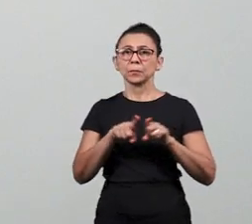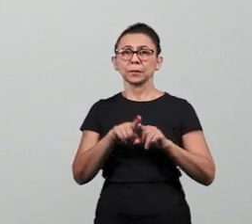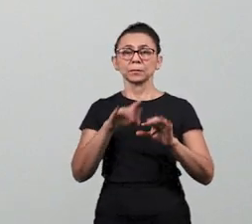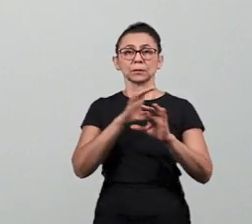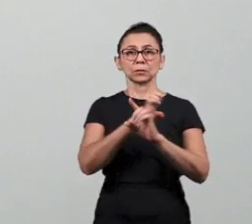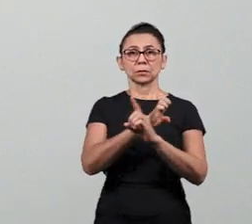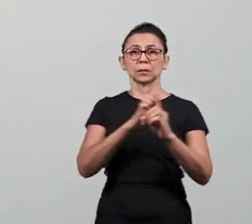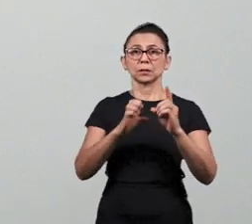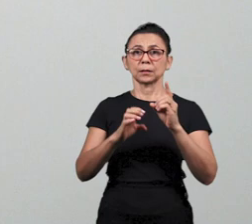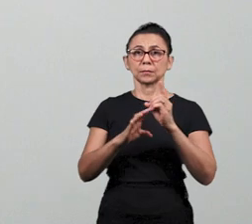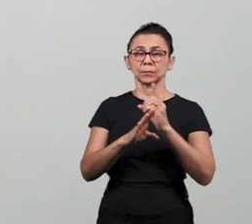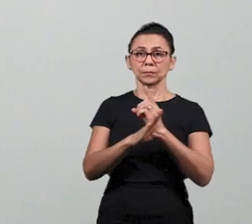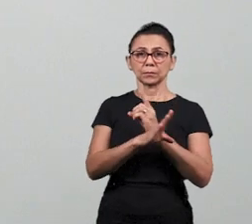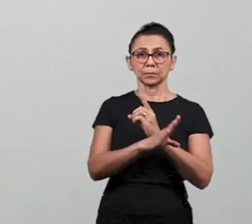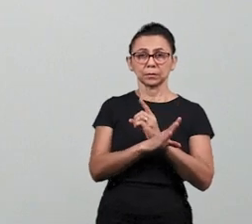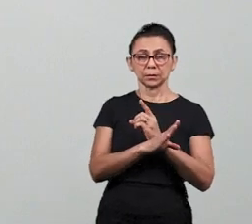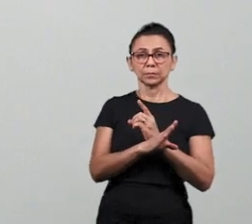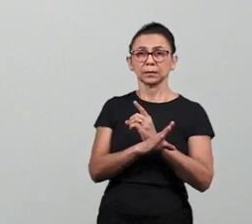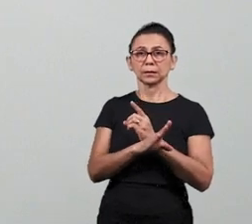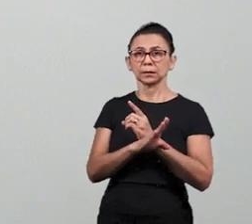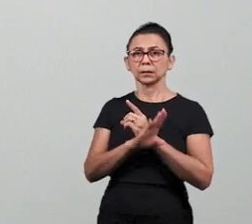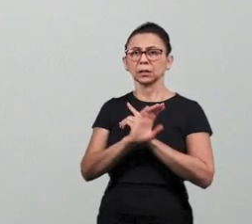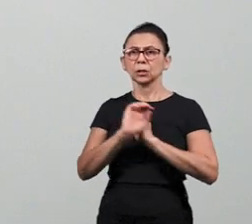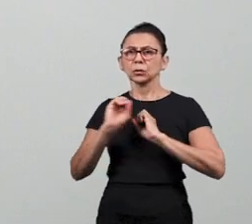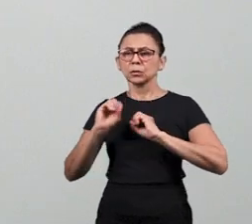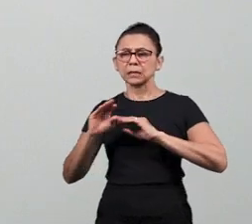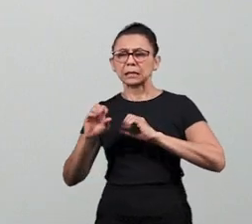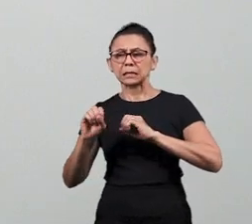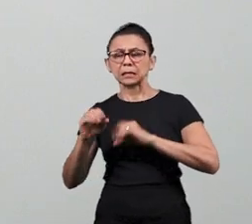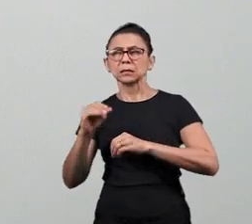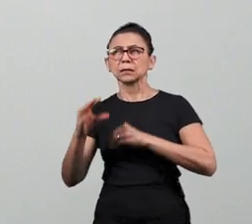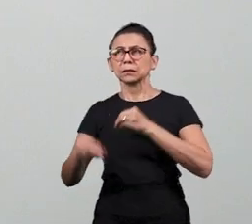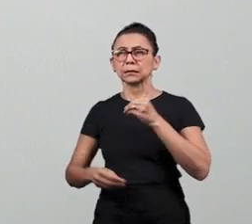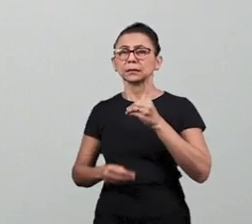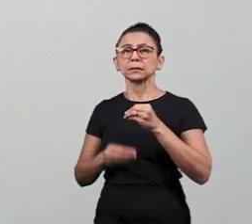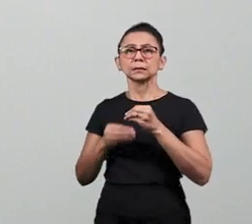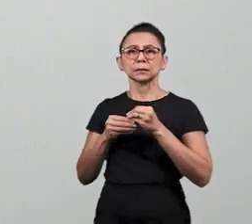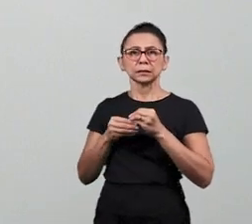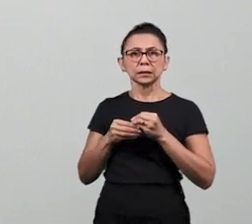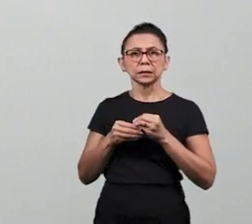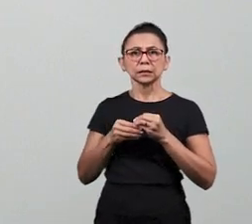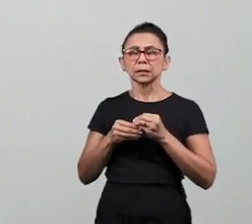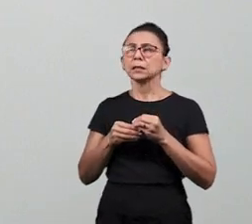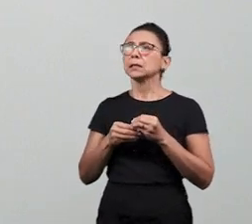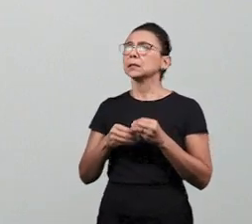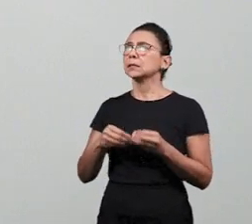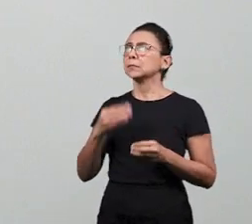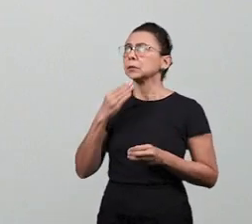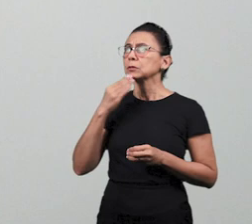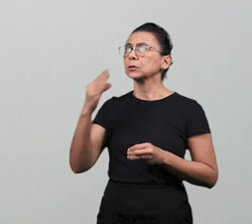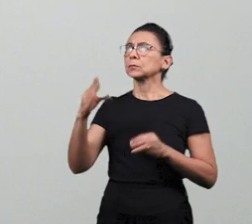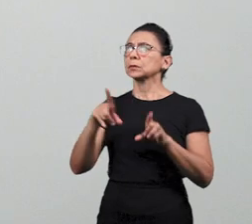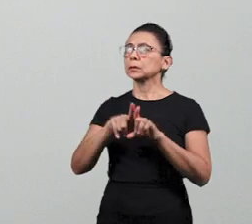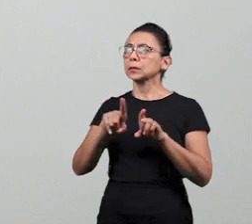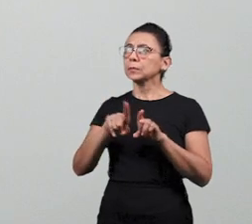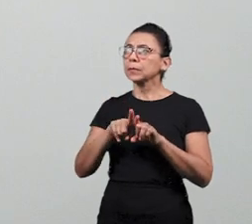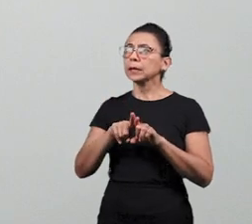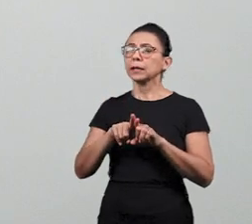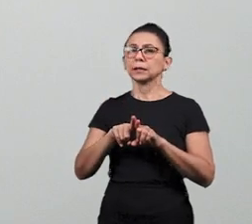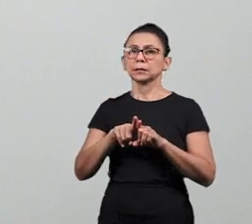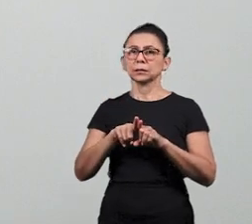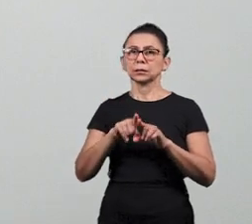библейской школе, и чтобы Ты, Господь, с каждым днем мог чудным